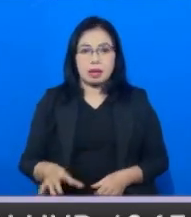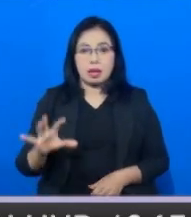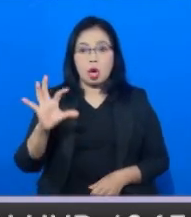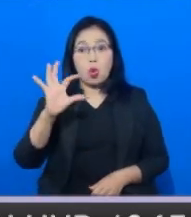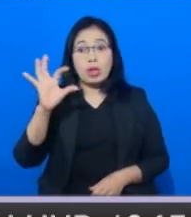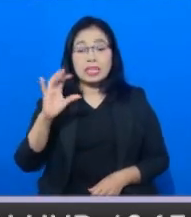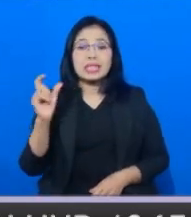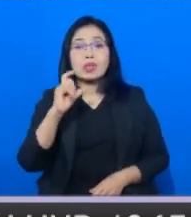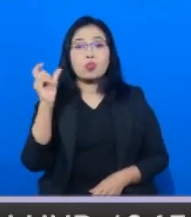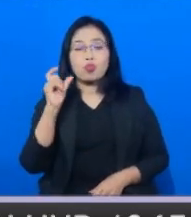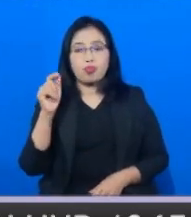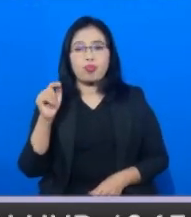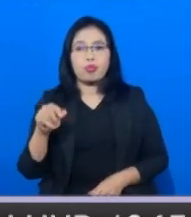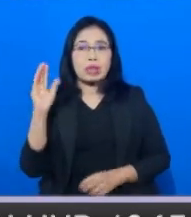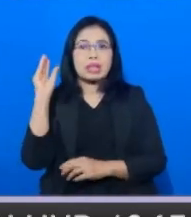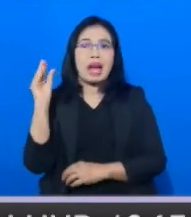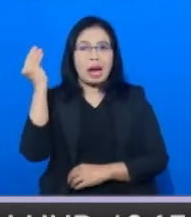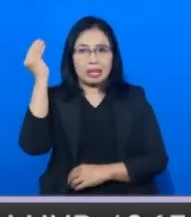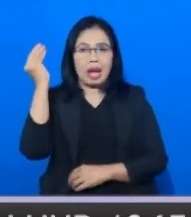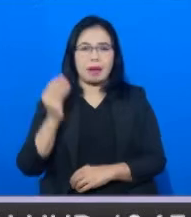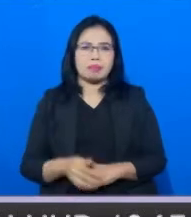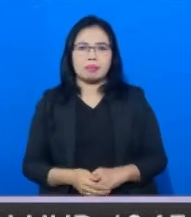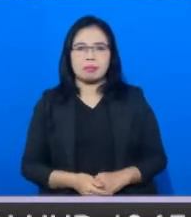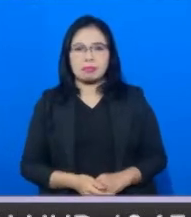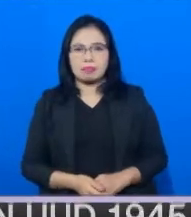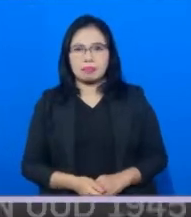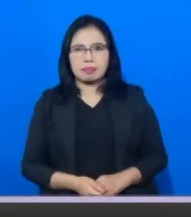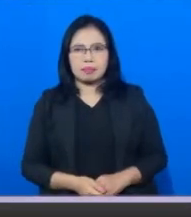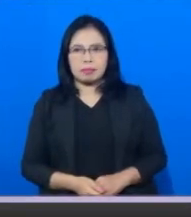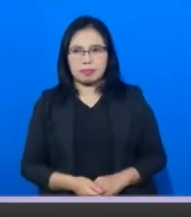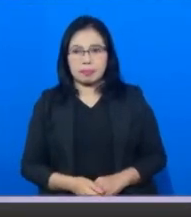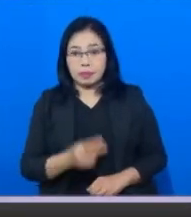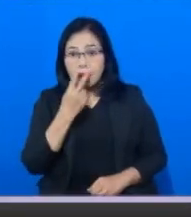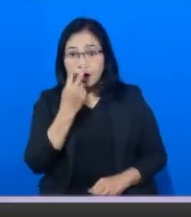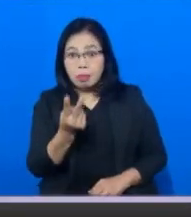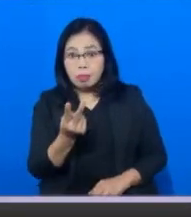pula warga yang sudah jarang menggunakannya. Lantas bagaimana keberadaannya hingga saat ini?